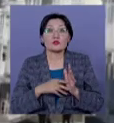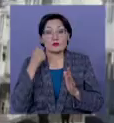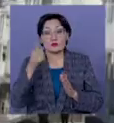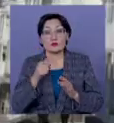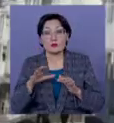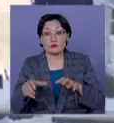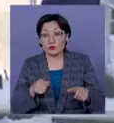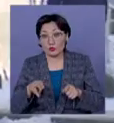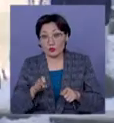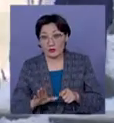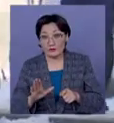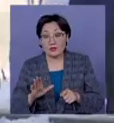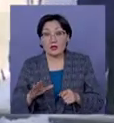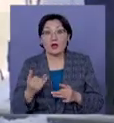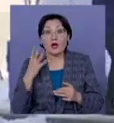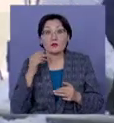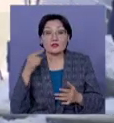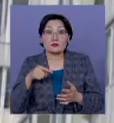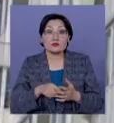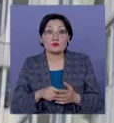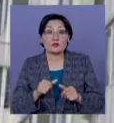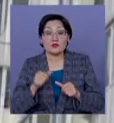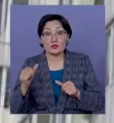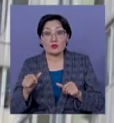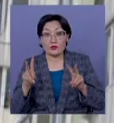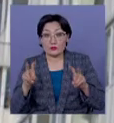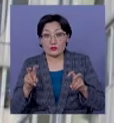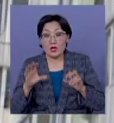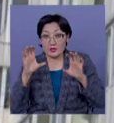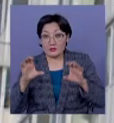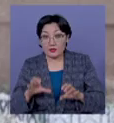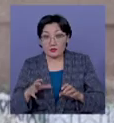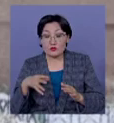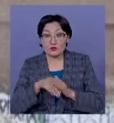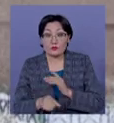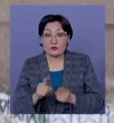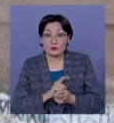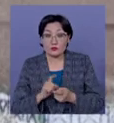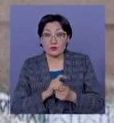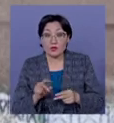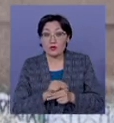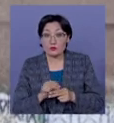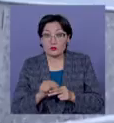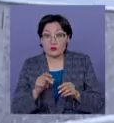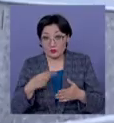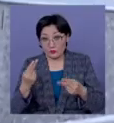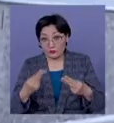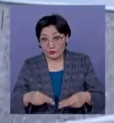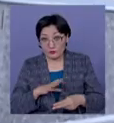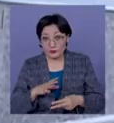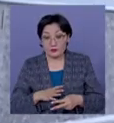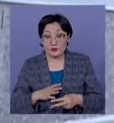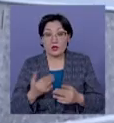жылы президент Қасым-Жомарт Тоқаев Алматы қаласының ерекше мәртебесі туралы заңға енгізілген өзгерістер мен толықтыруларға қол қойған